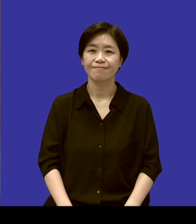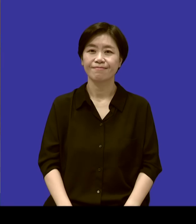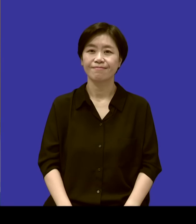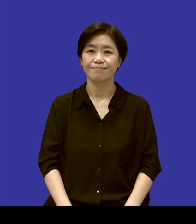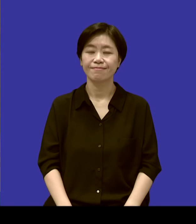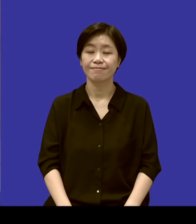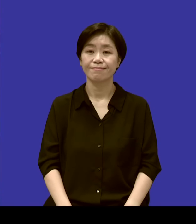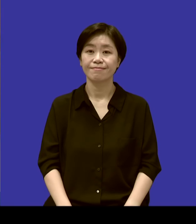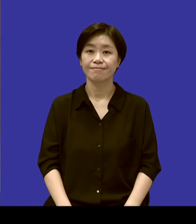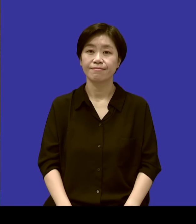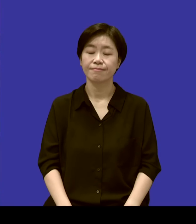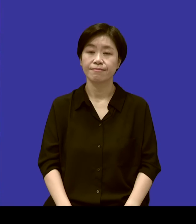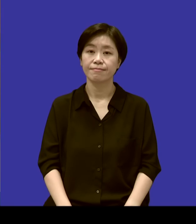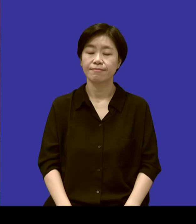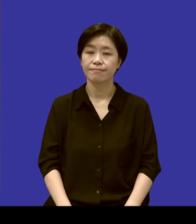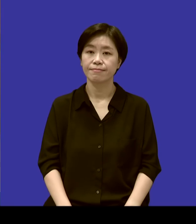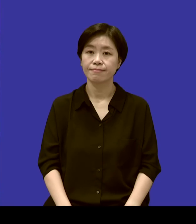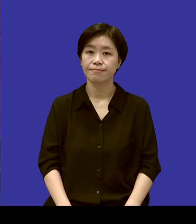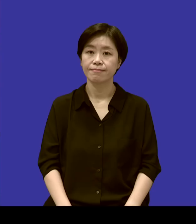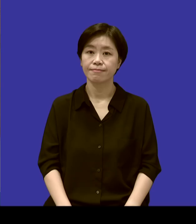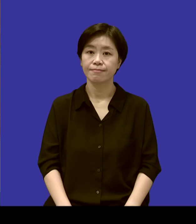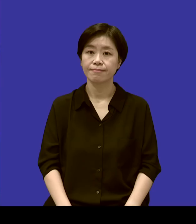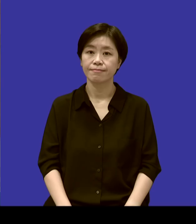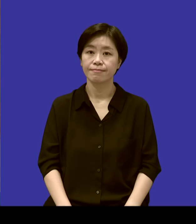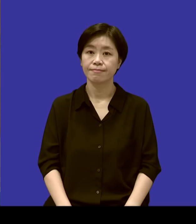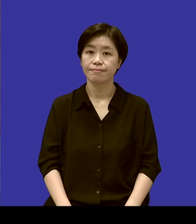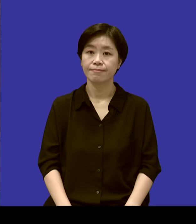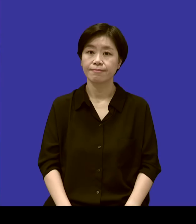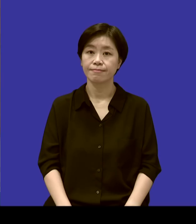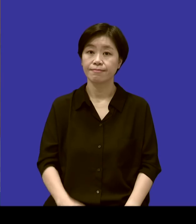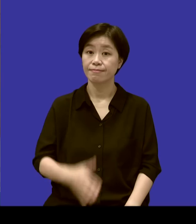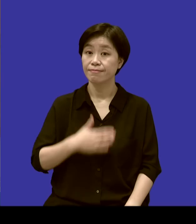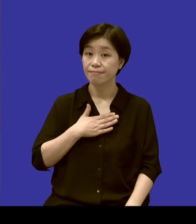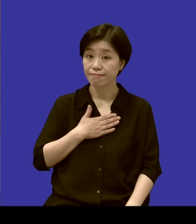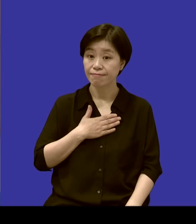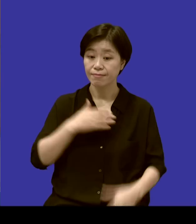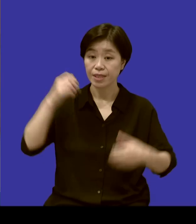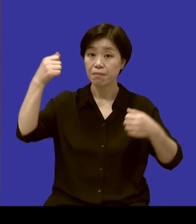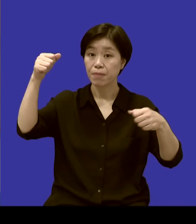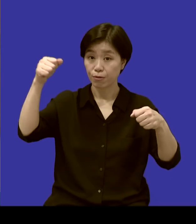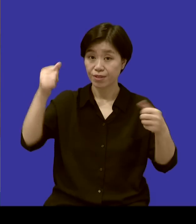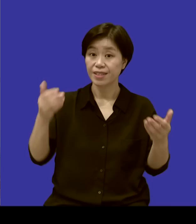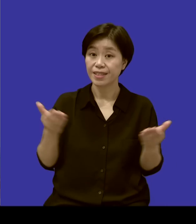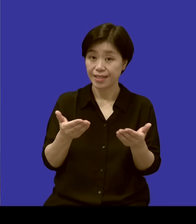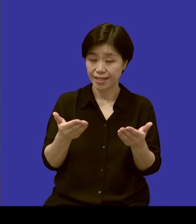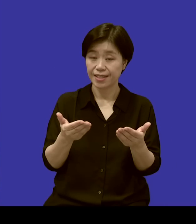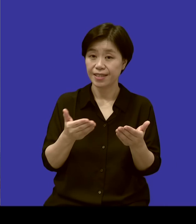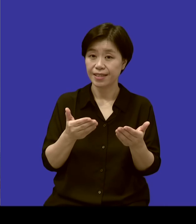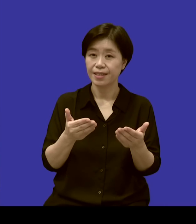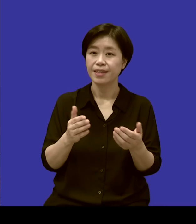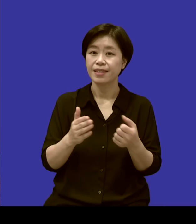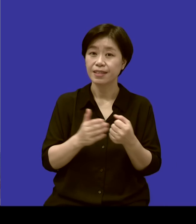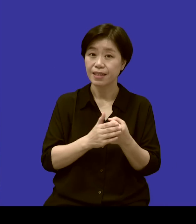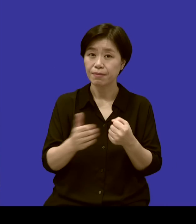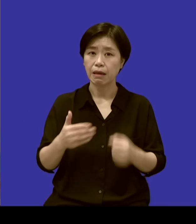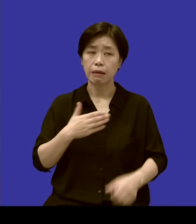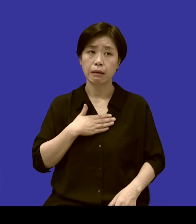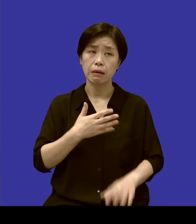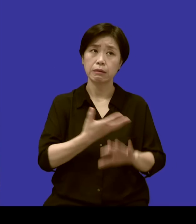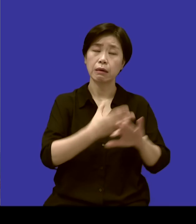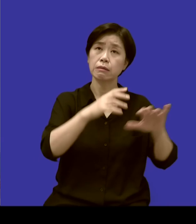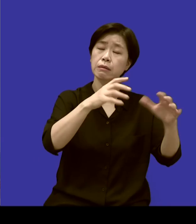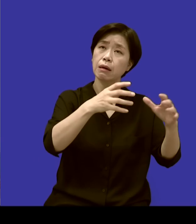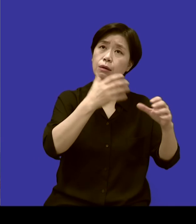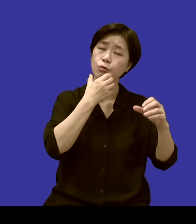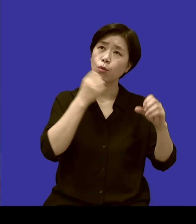그래서 결신을 그때 어떻게 했냐면은 저는 배우의 직업 특성상 네. 하나님 제가 선교사로 결신하는 거는